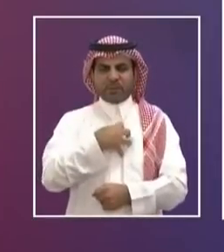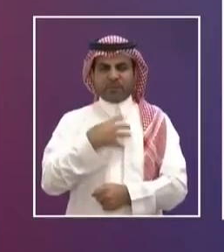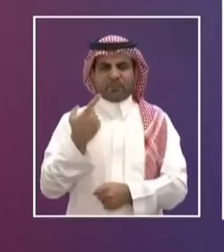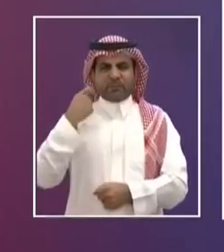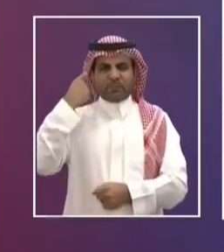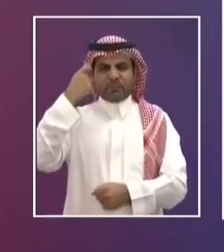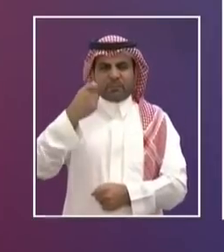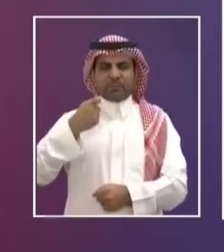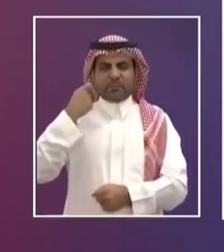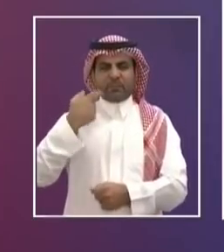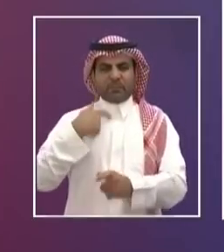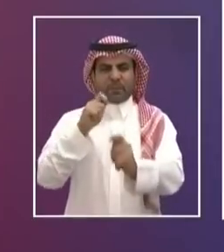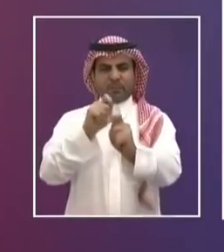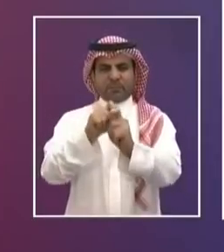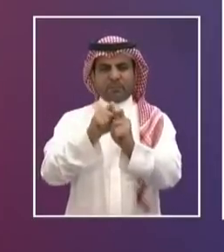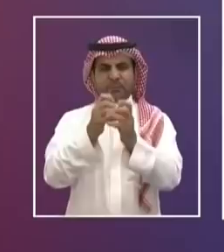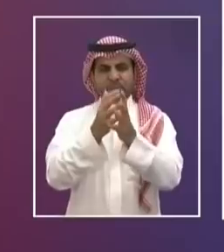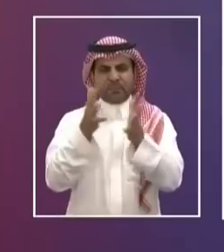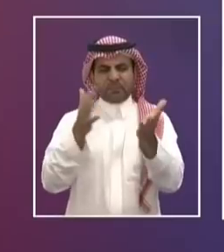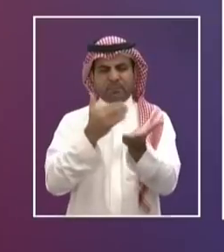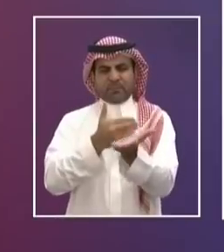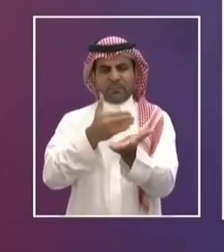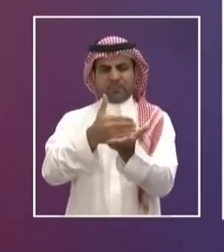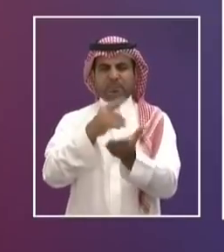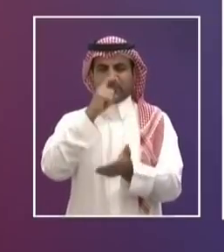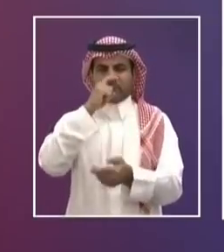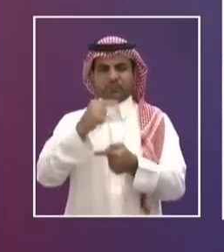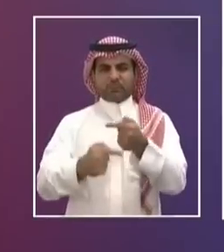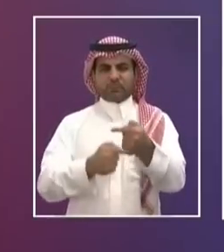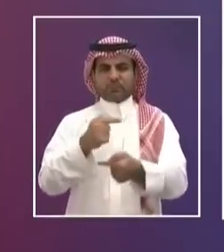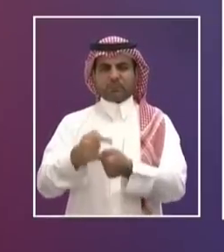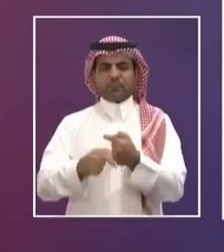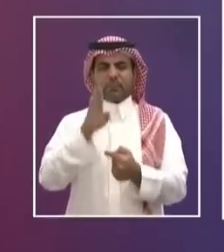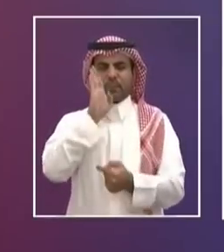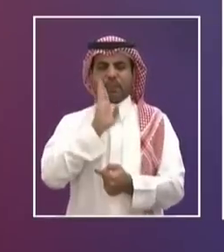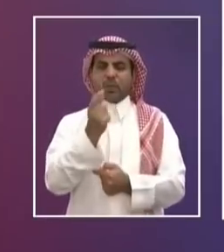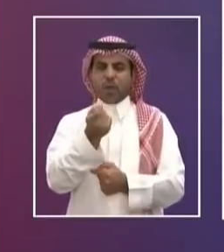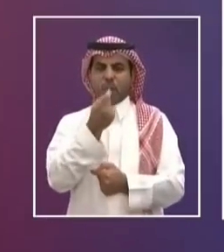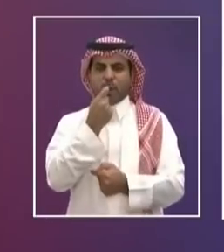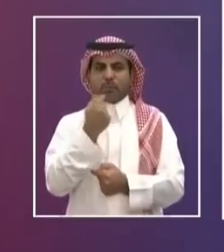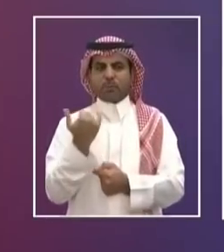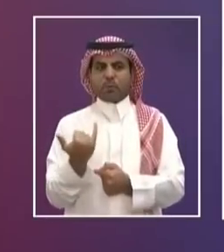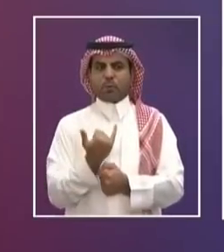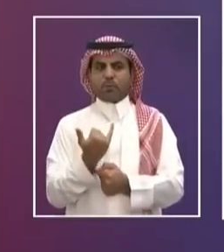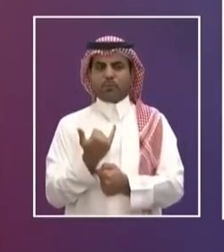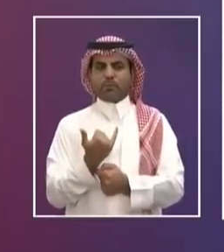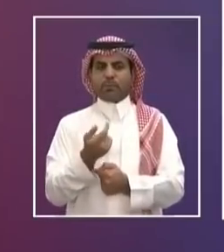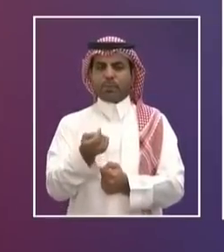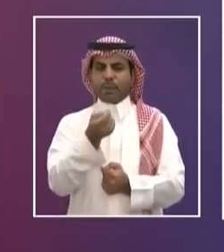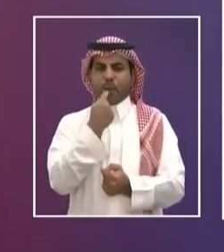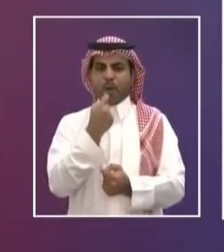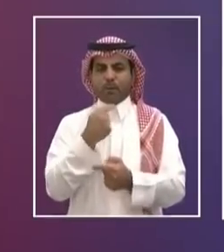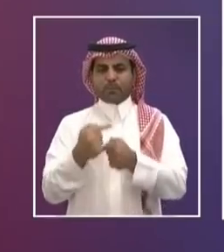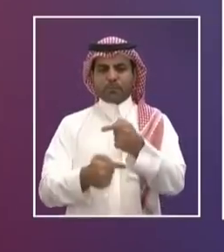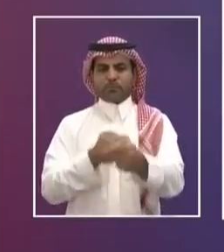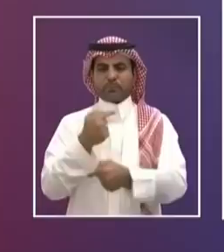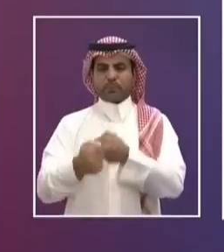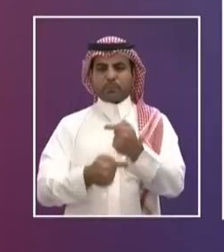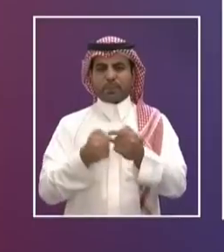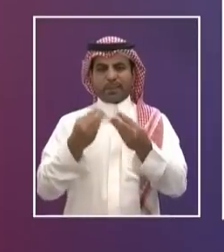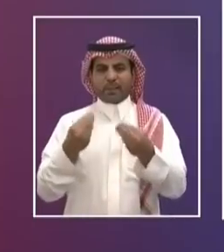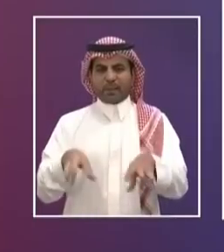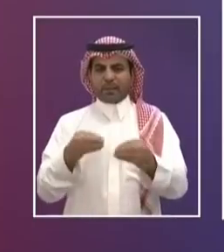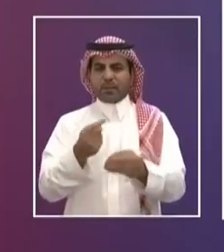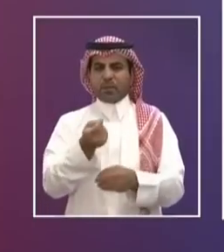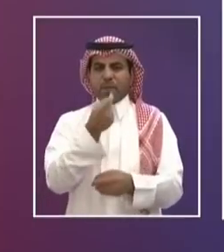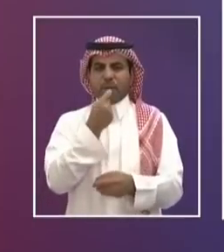من أكثر النصائح التي أنصحهم بها أن يستمروا على أدويتهم رجاء لا تتركوا ولا تهملوا